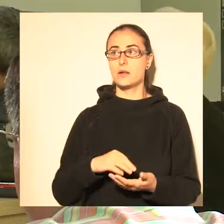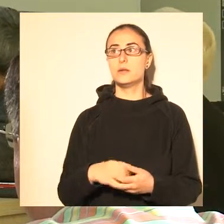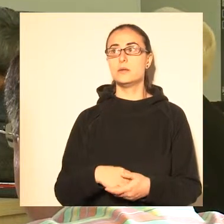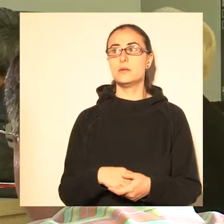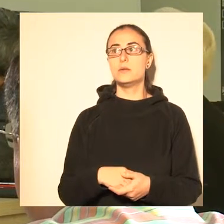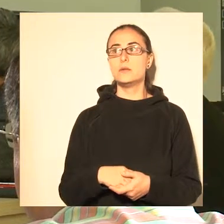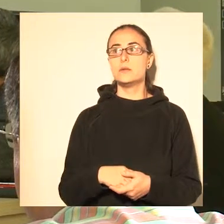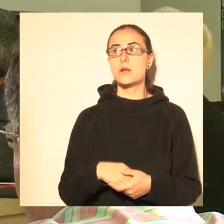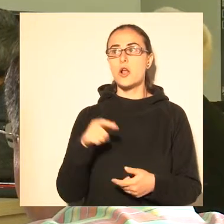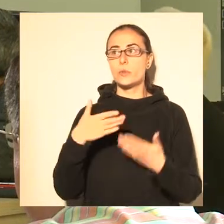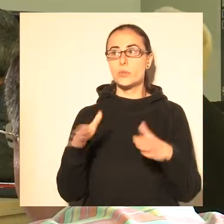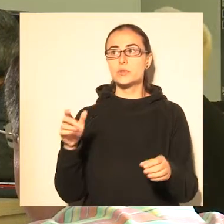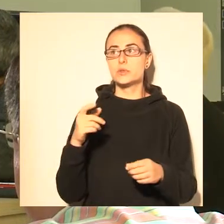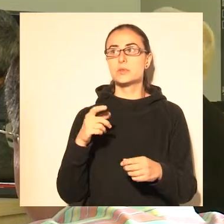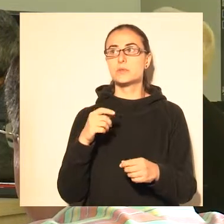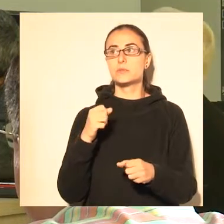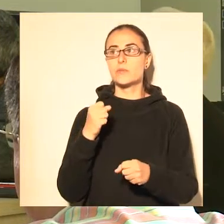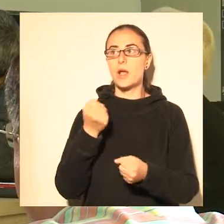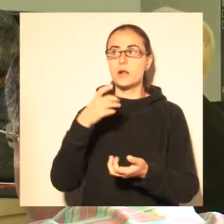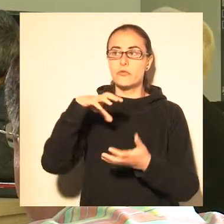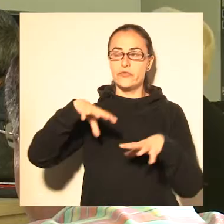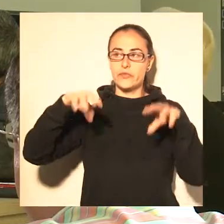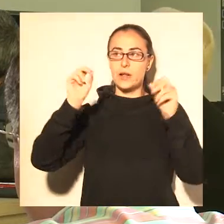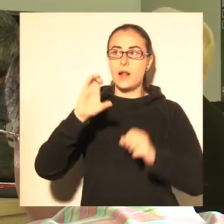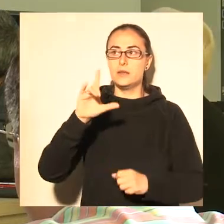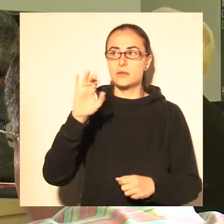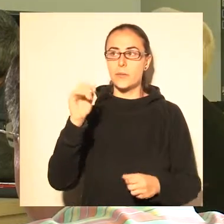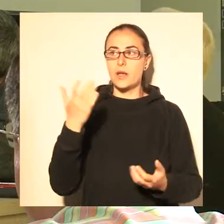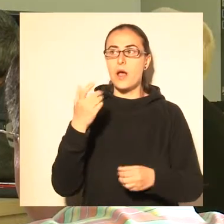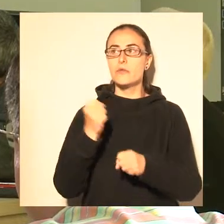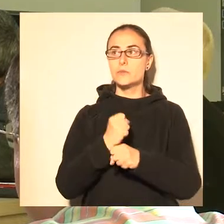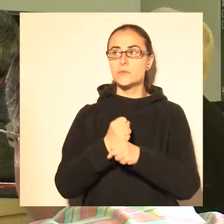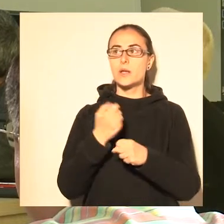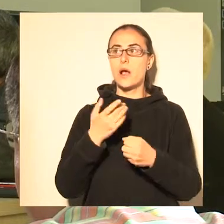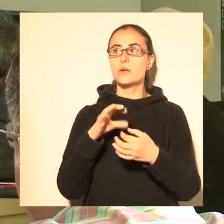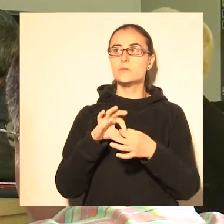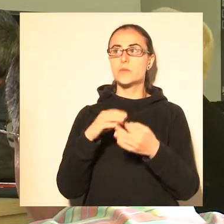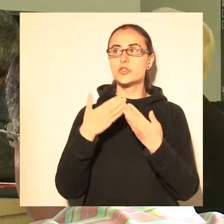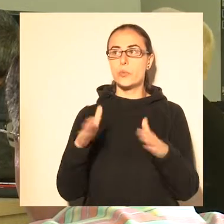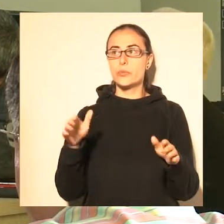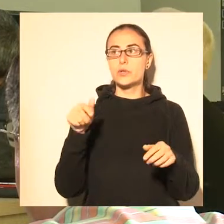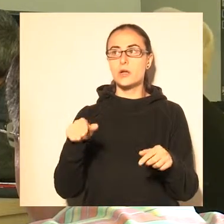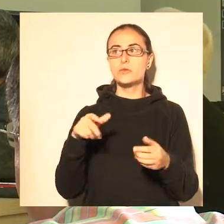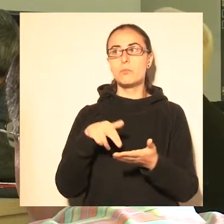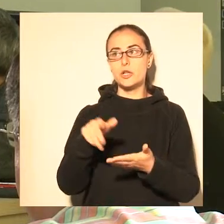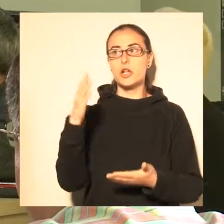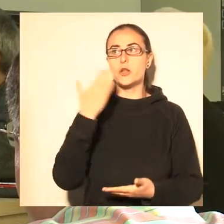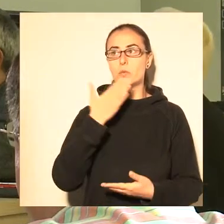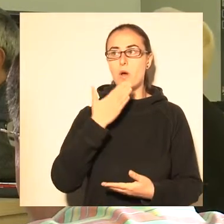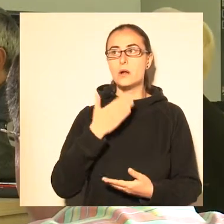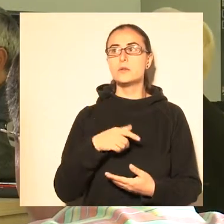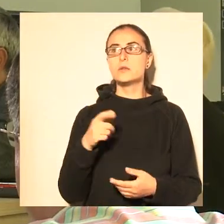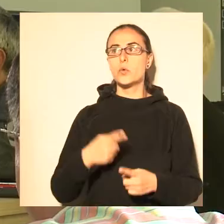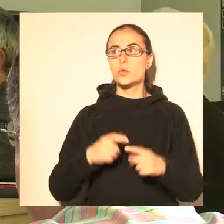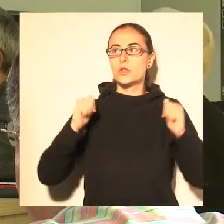dată a început la Vila Elisabeta am impresia de trei ani a fost la noi de chiar de la începuturi și acum merge la